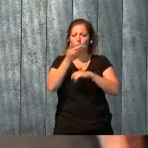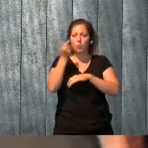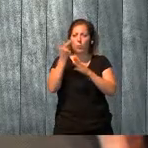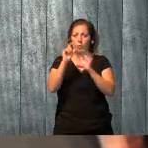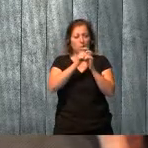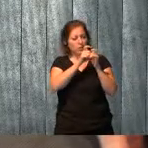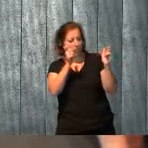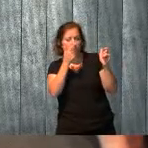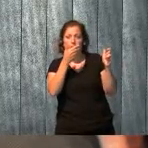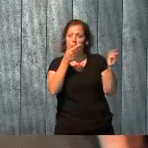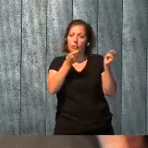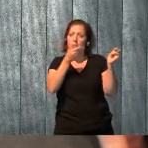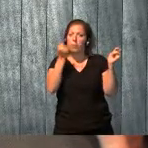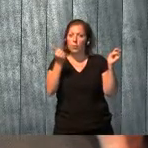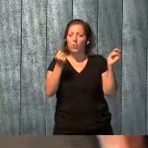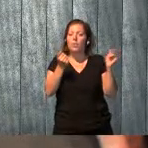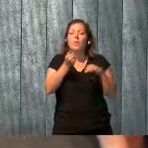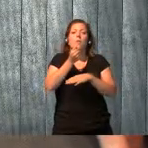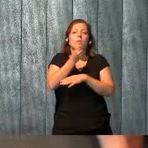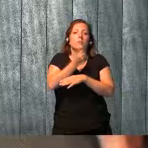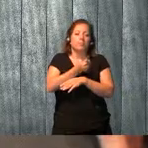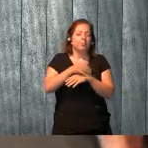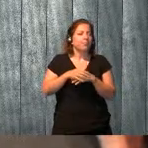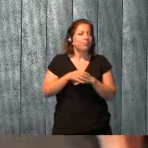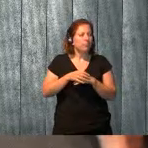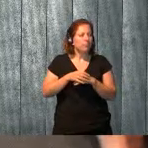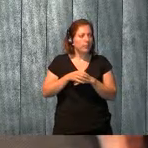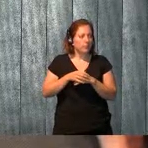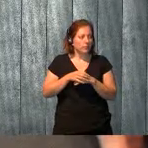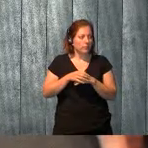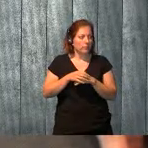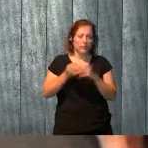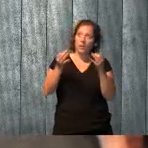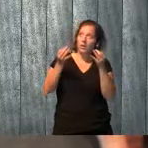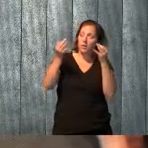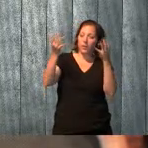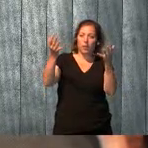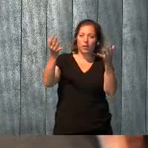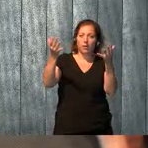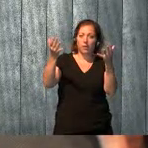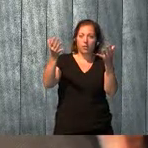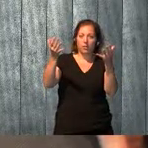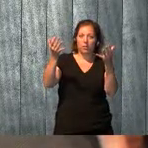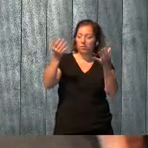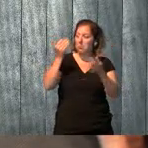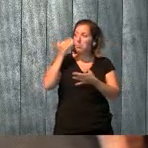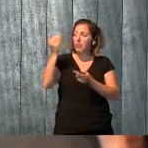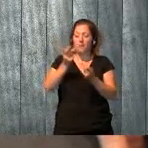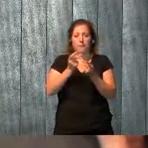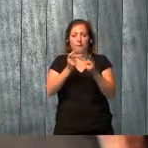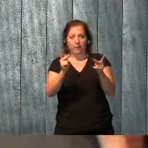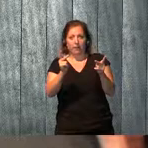institutions. On ne peut pas parler de climat dans une ville